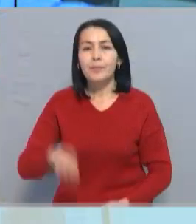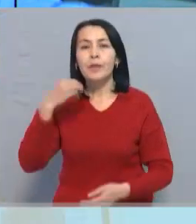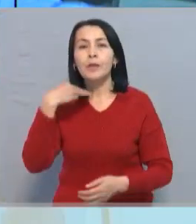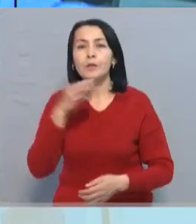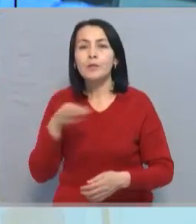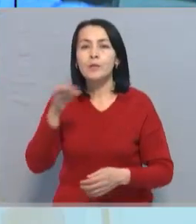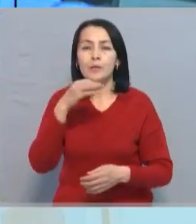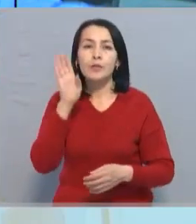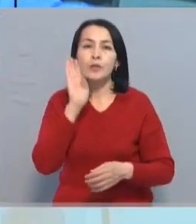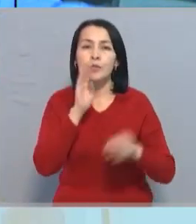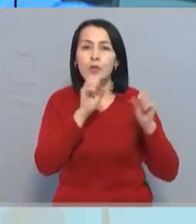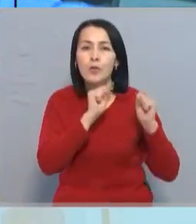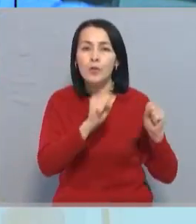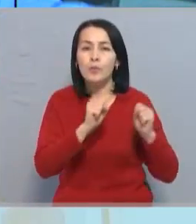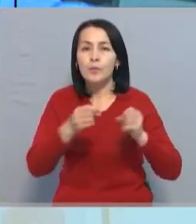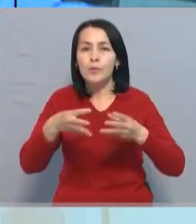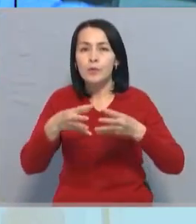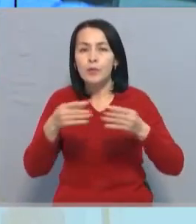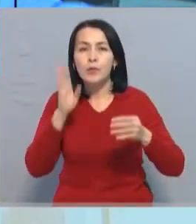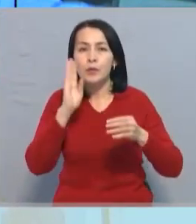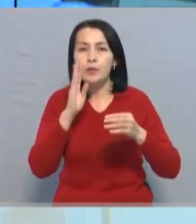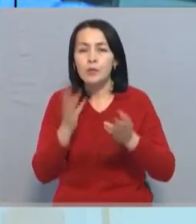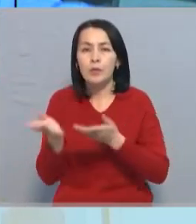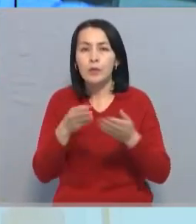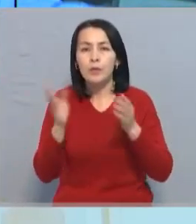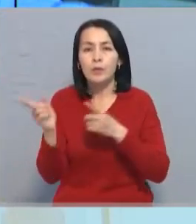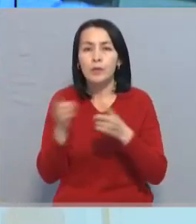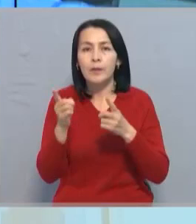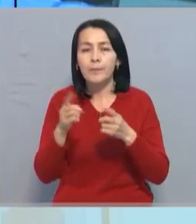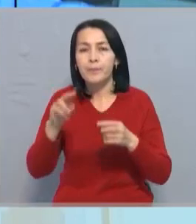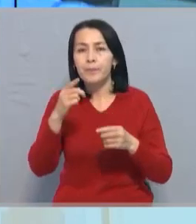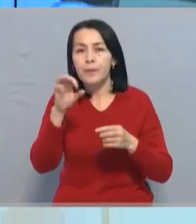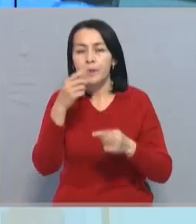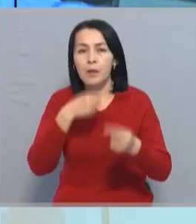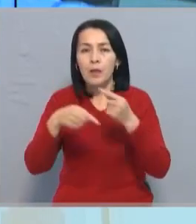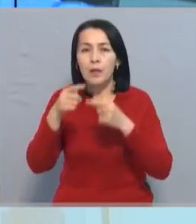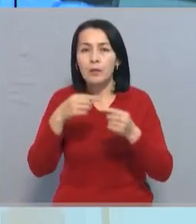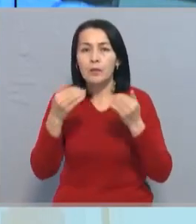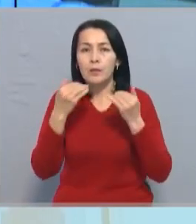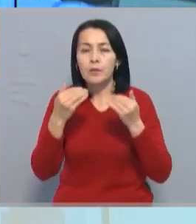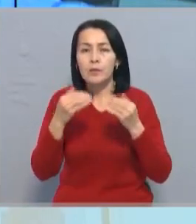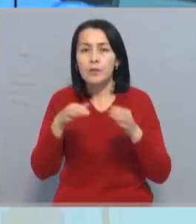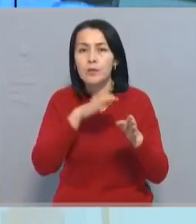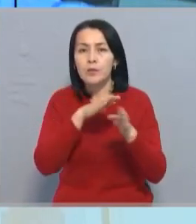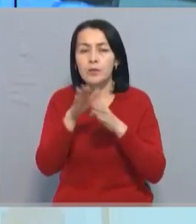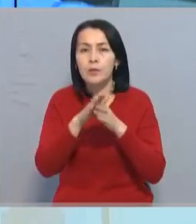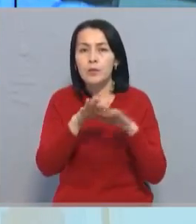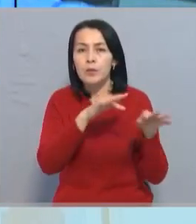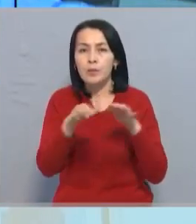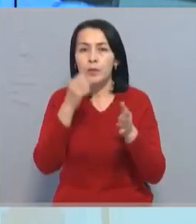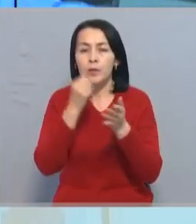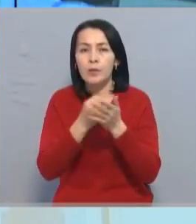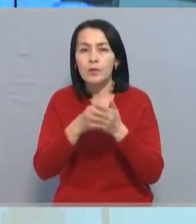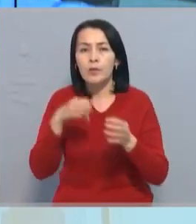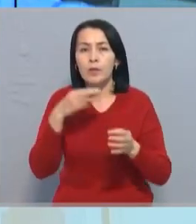Түркістан облысындағы су қоймалары еріген суды қабылдауға дайын. Дегенмен төтенше жағдайдың алдын алу үшін жүйелі шаралар қабылдау қажет. Түркістан